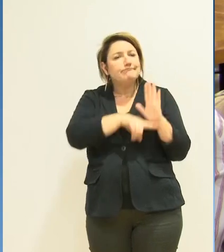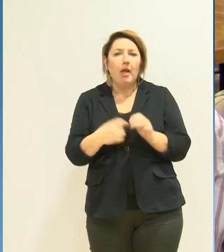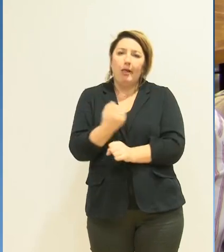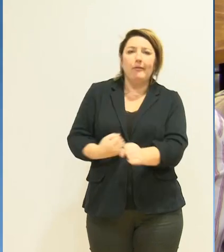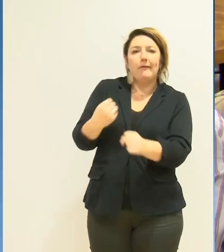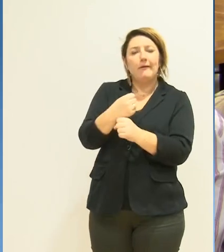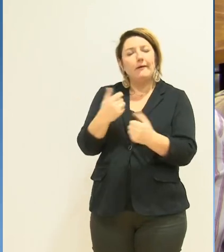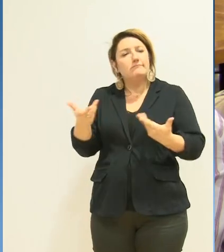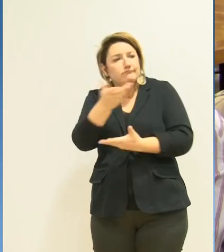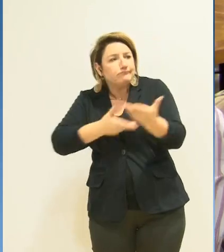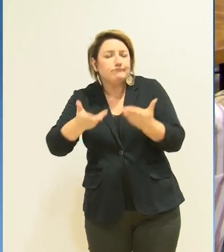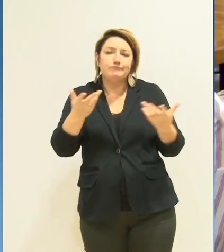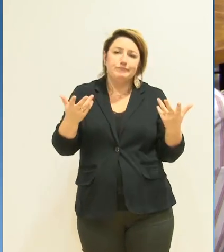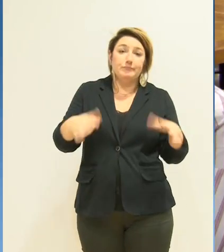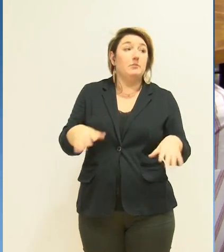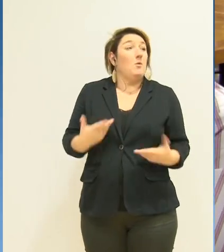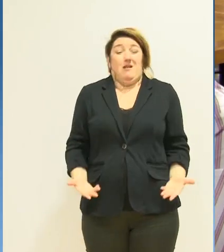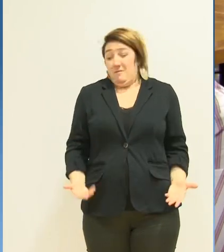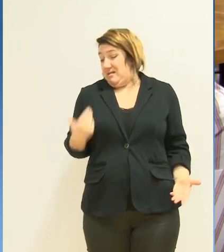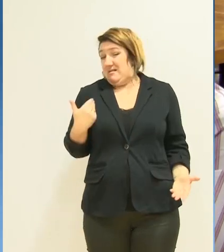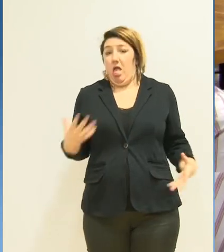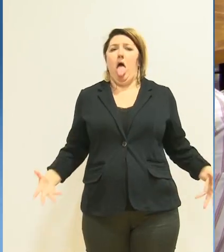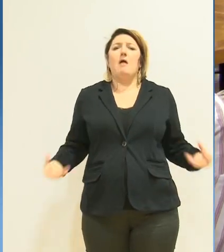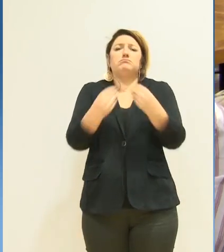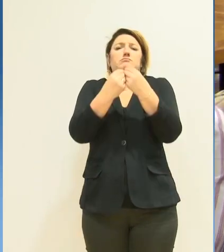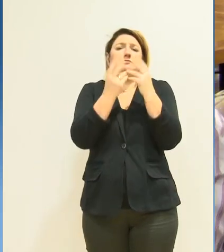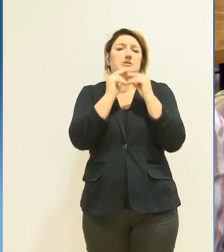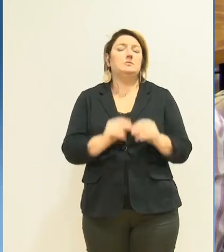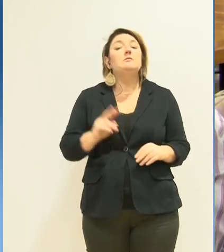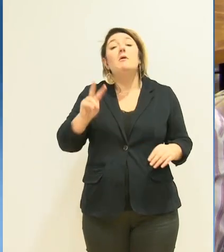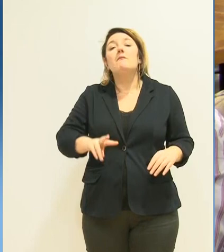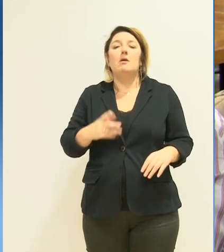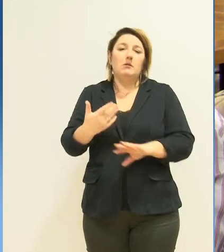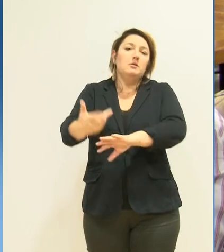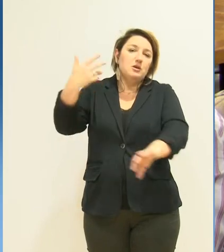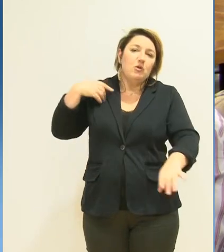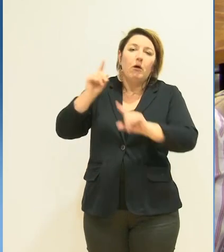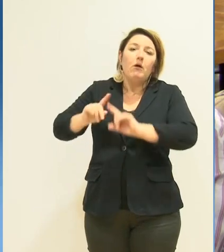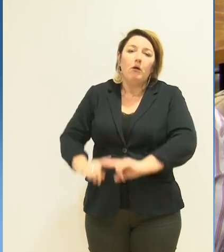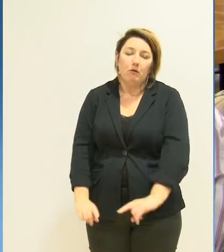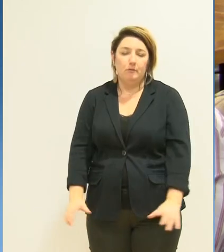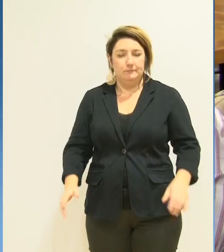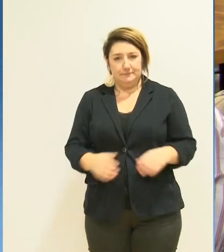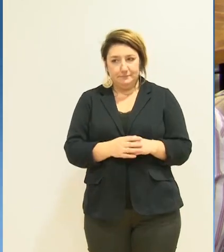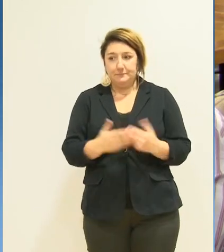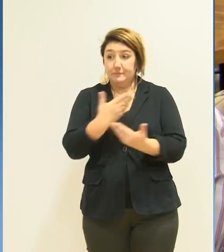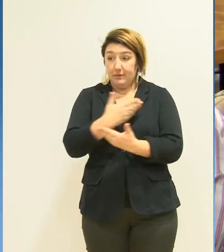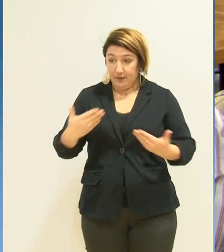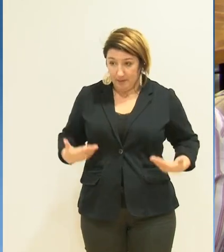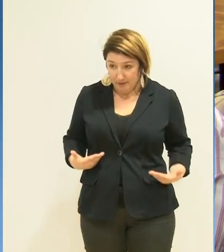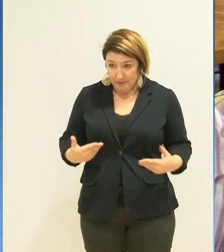viennent d'être exposé en synthèse mais qui ont été détaillées plus en amont je termine